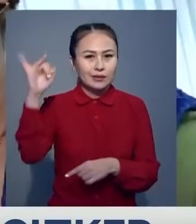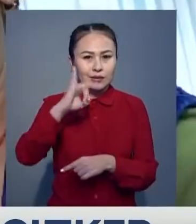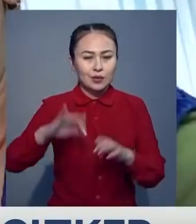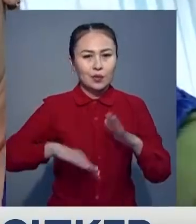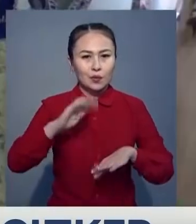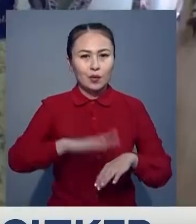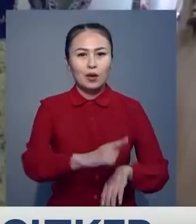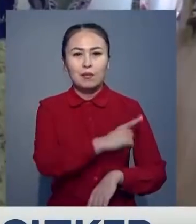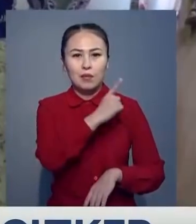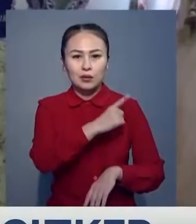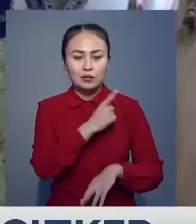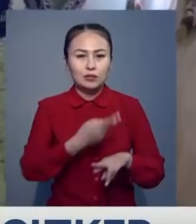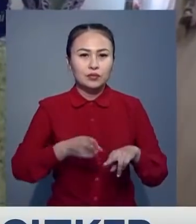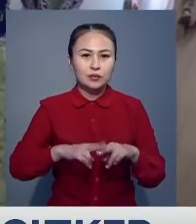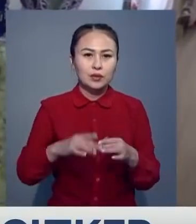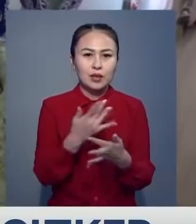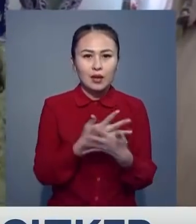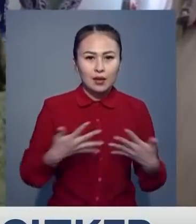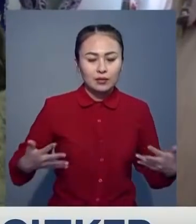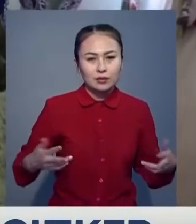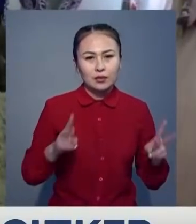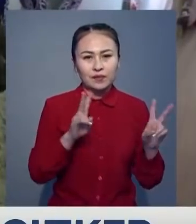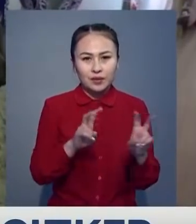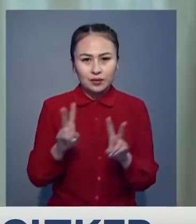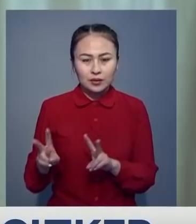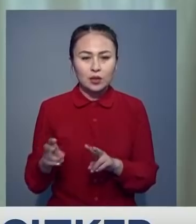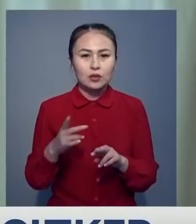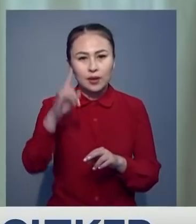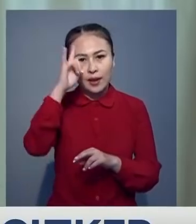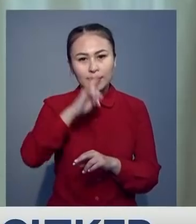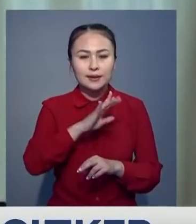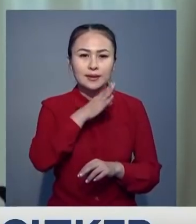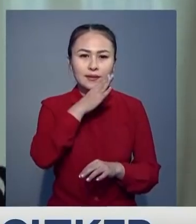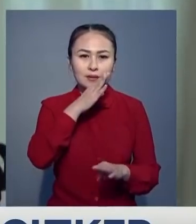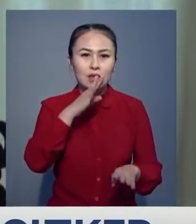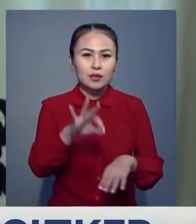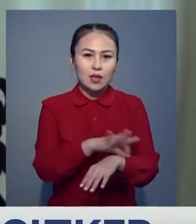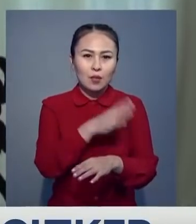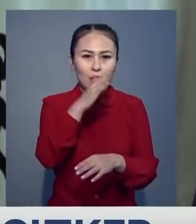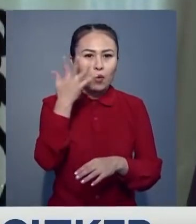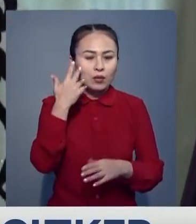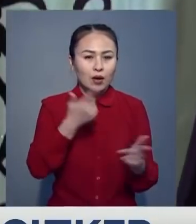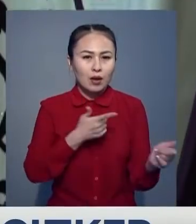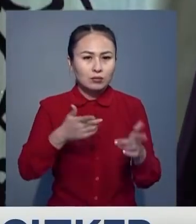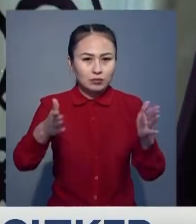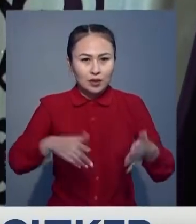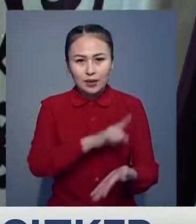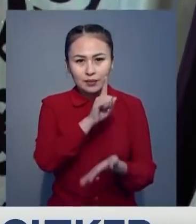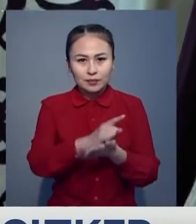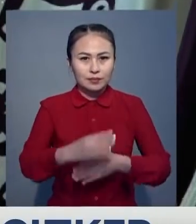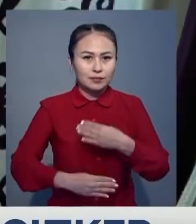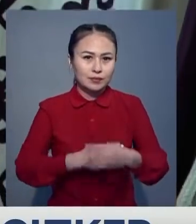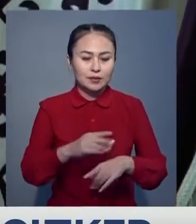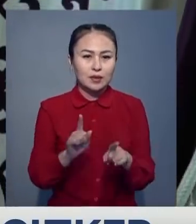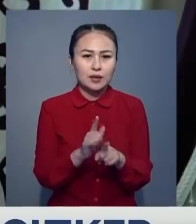шеберлер мата қиындыларын жыртыс теберіктерді кәдеге жаратқан. Қазақ қыздың жасауына міндетті түрде құрақ көрпе қосқан. Өмірлері құрақ